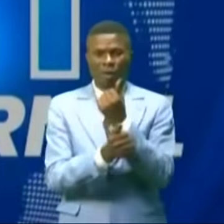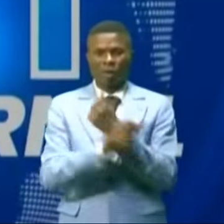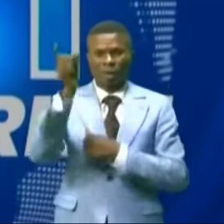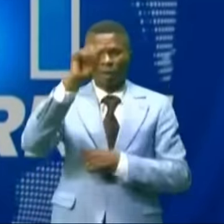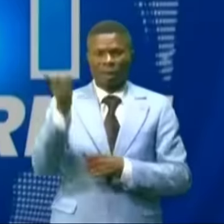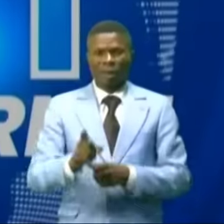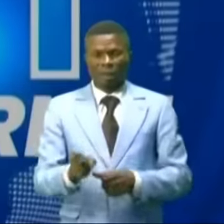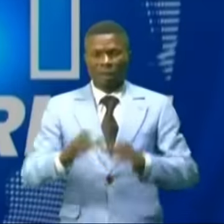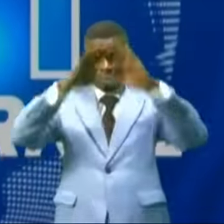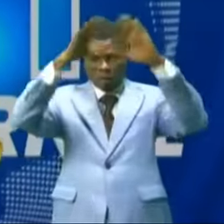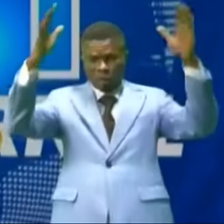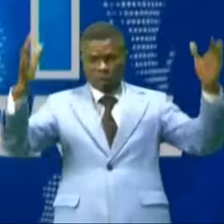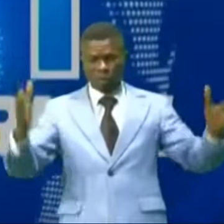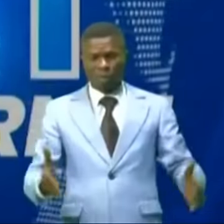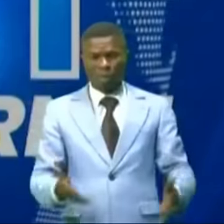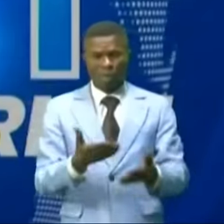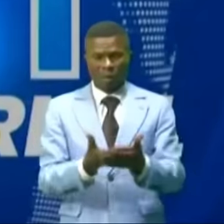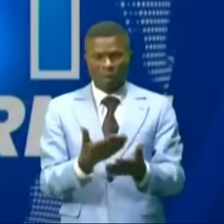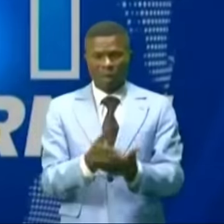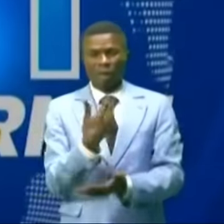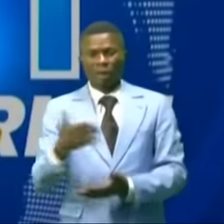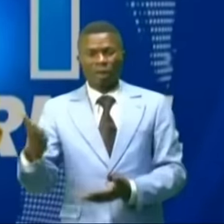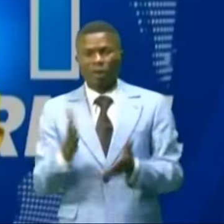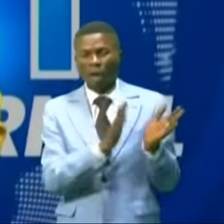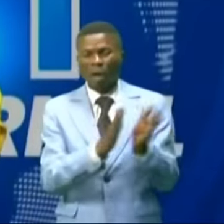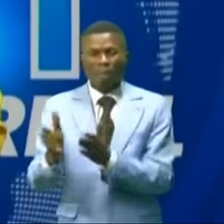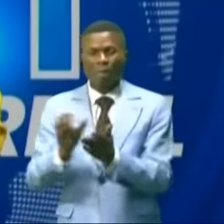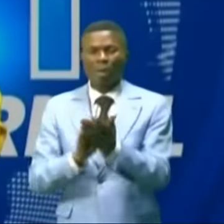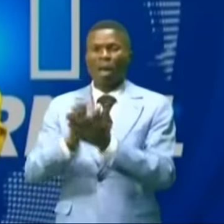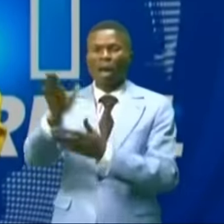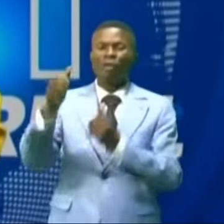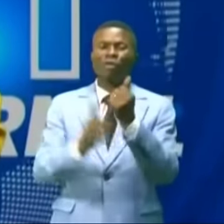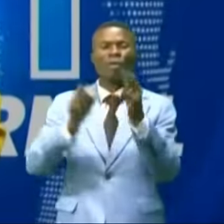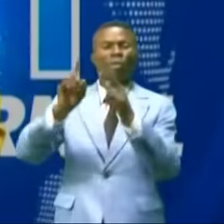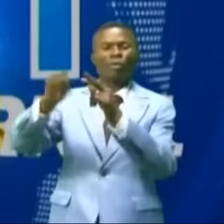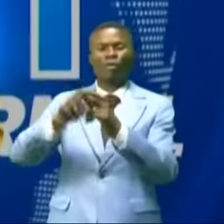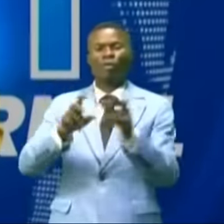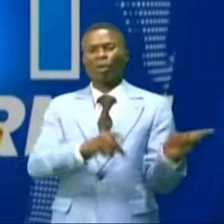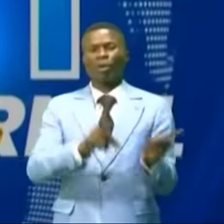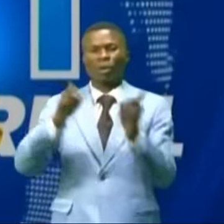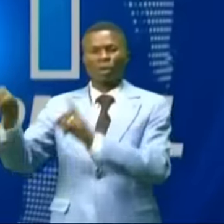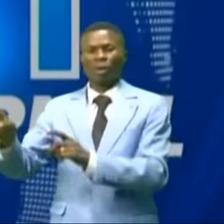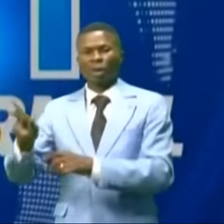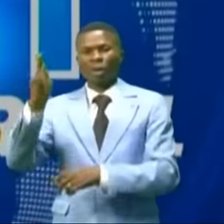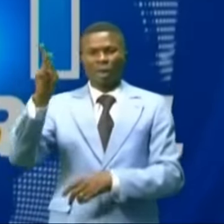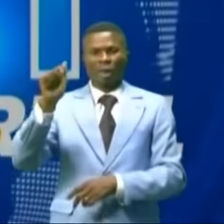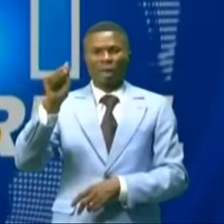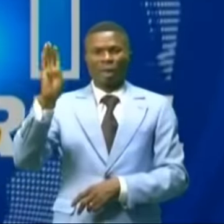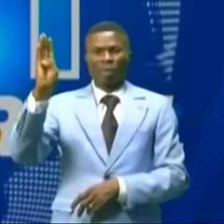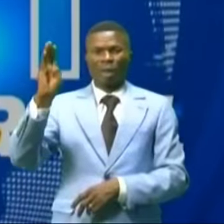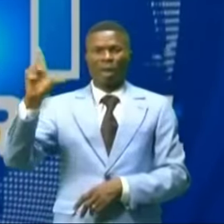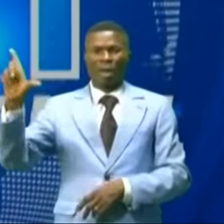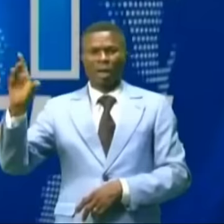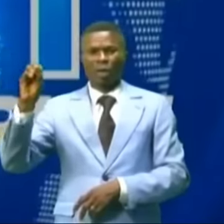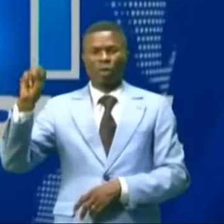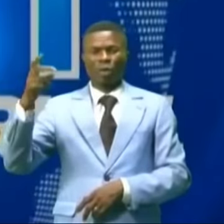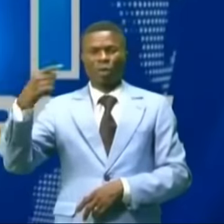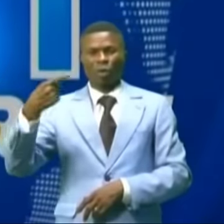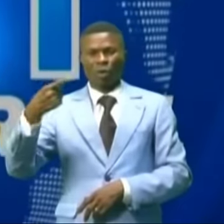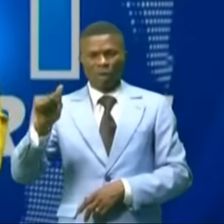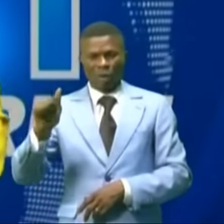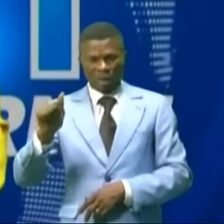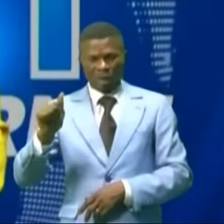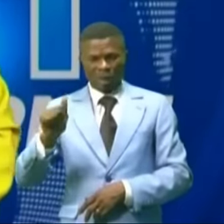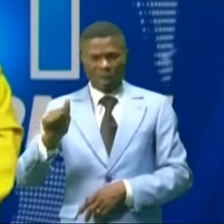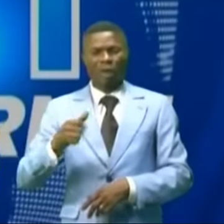38 bâches. Il s'agit des biens destinés aux déplacés de guerre vivant au camp de Kanyabalonga dans le territoire de Lubero qui